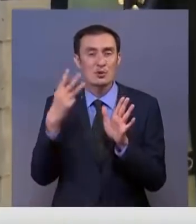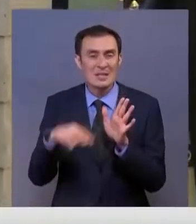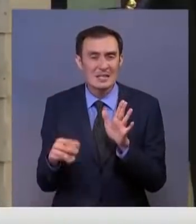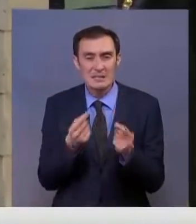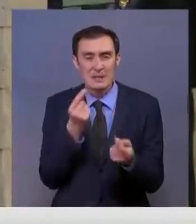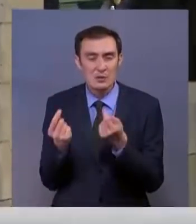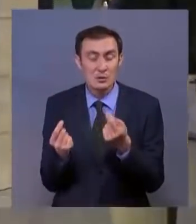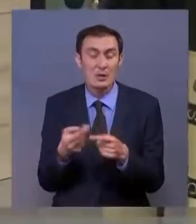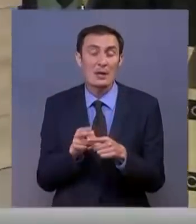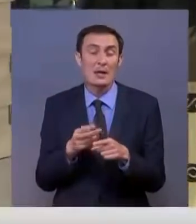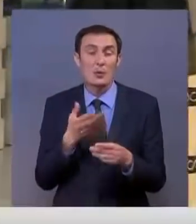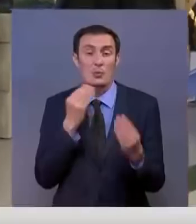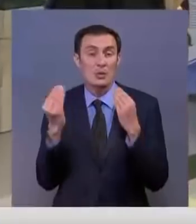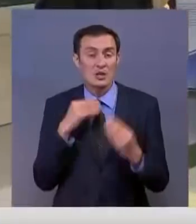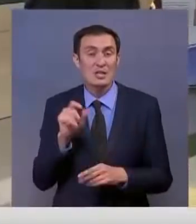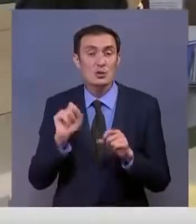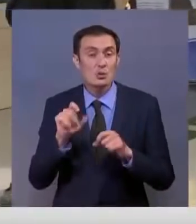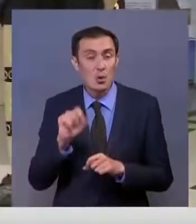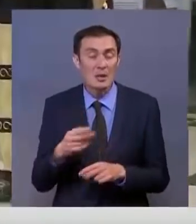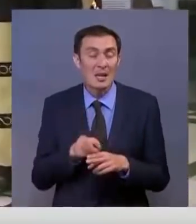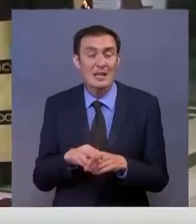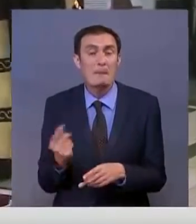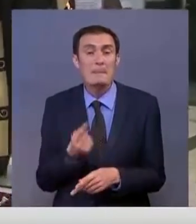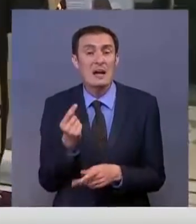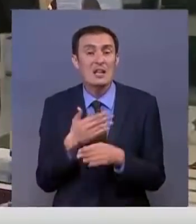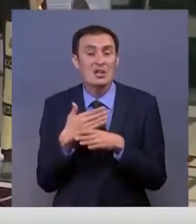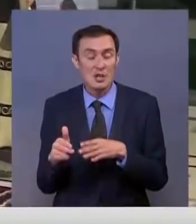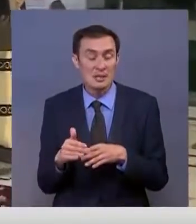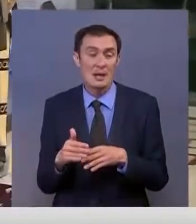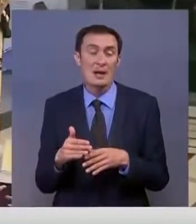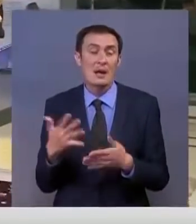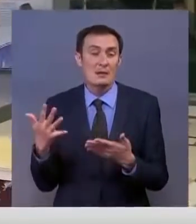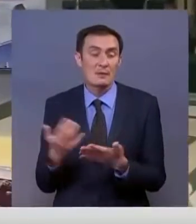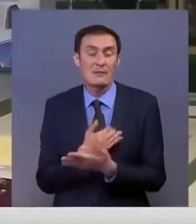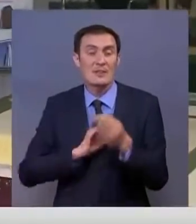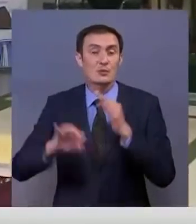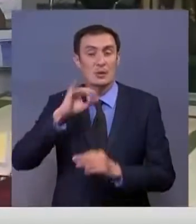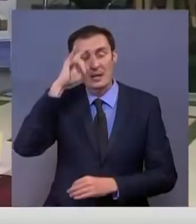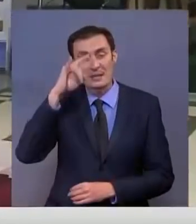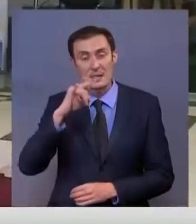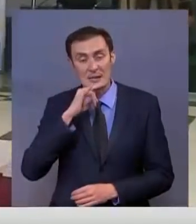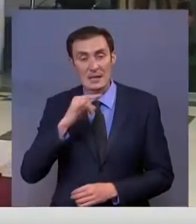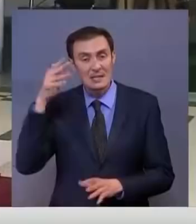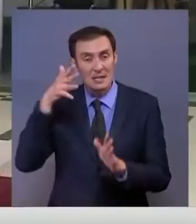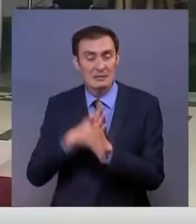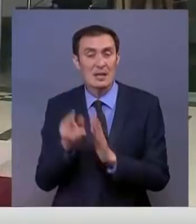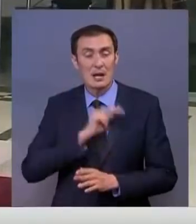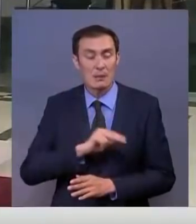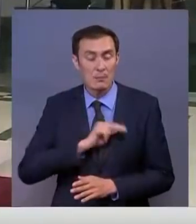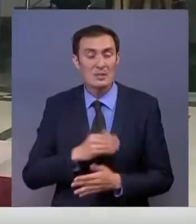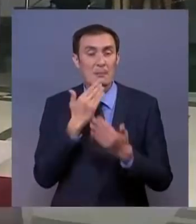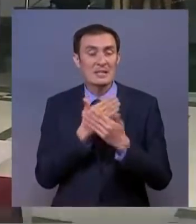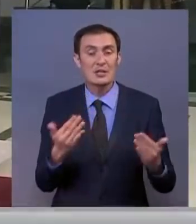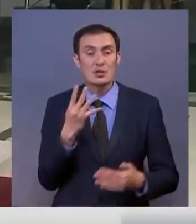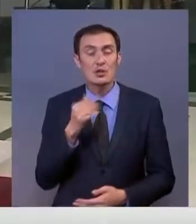из кургана Елеке-Сазы золотых украшений – это лишь малая часть развернутых на востоке Казахстана исследовательских работ. За